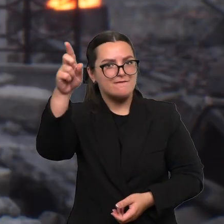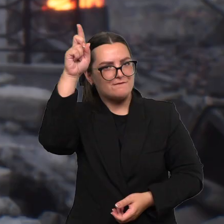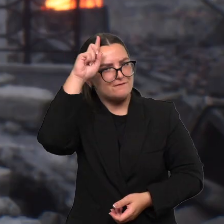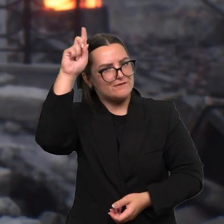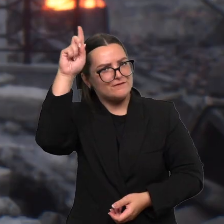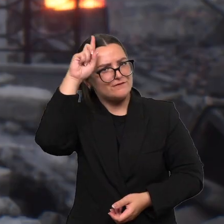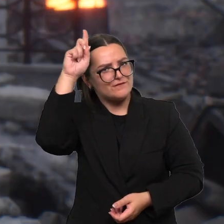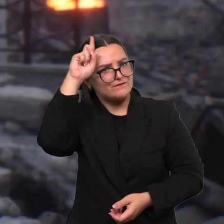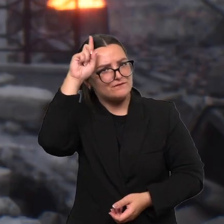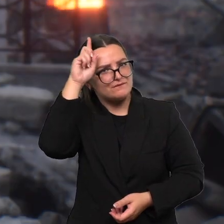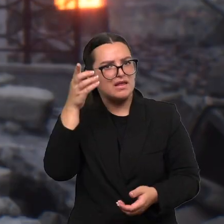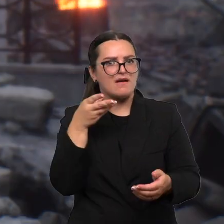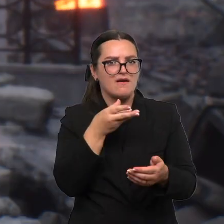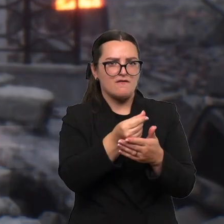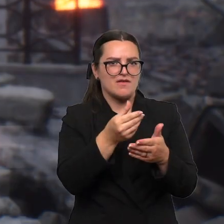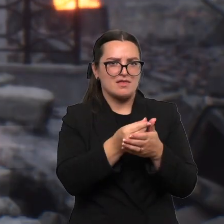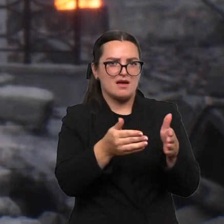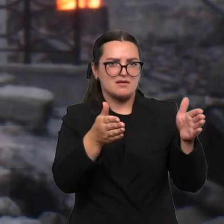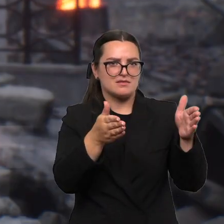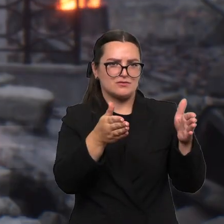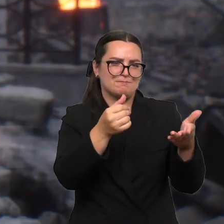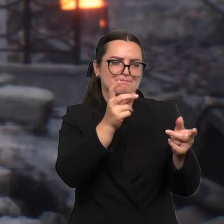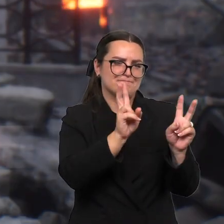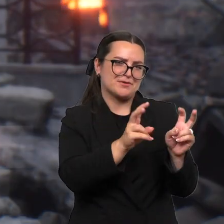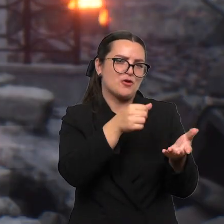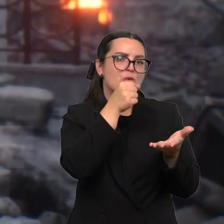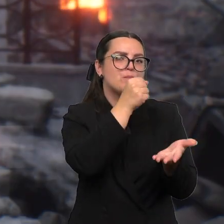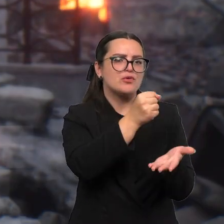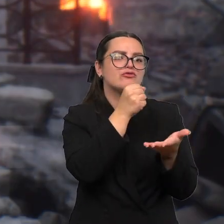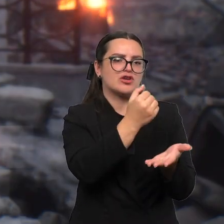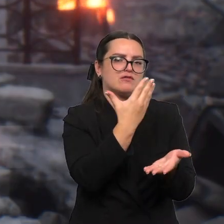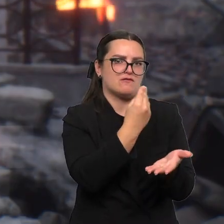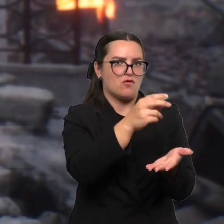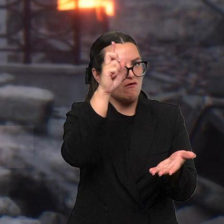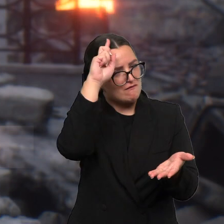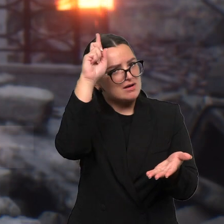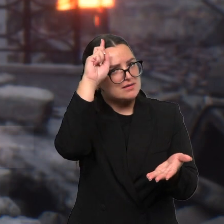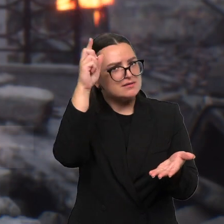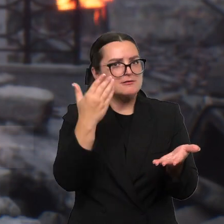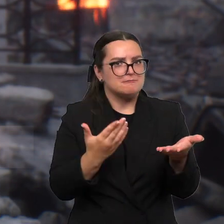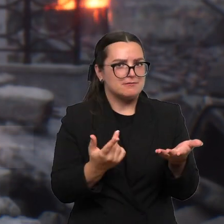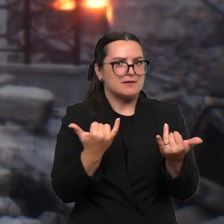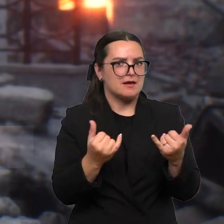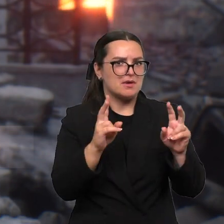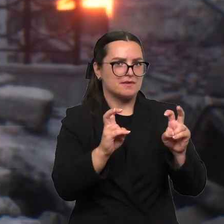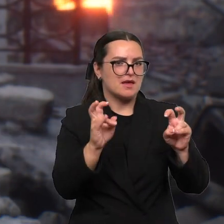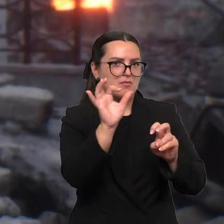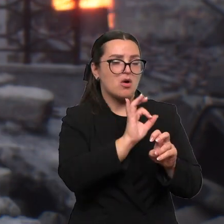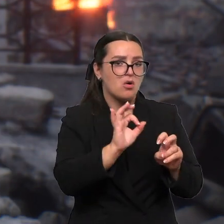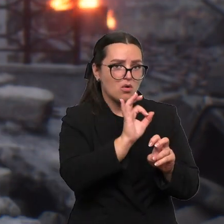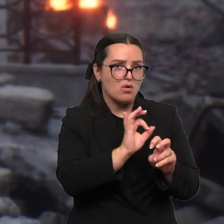Dėl valstybės finansų, valstybės iždo, to, tai kas vadinama biudžetu, ar ne, tai ką valstybė,